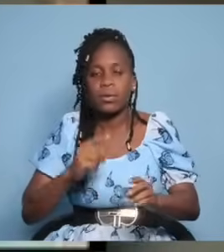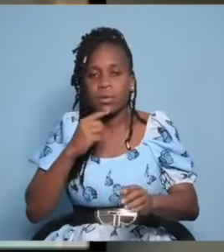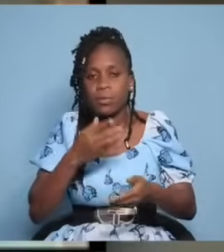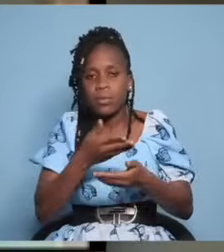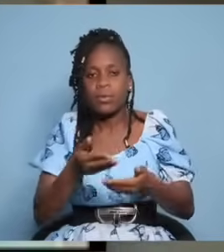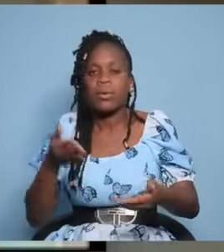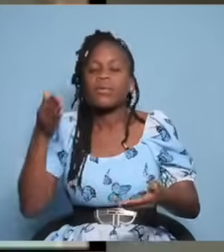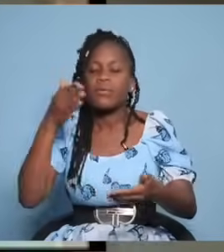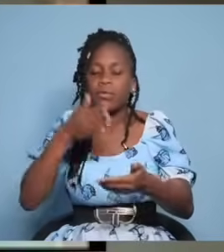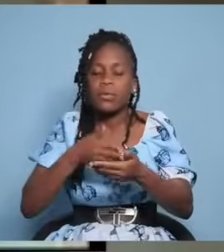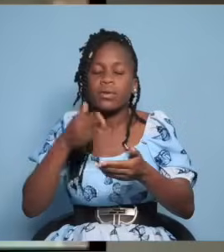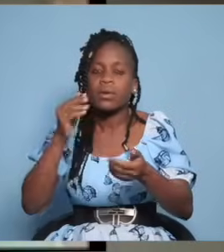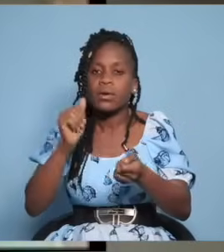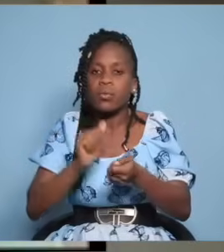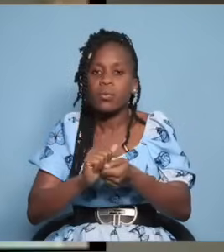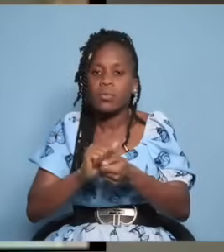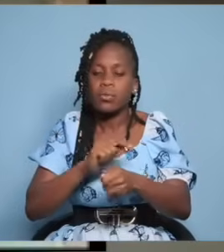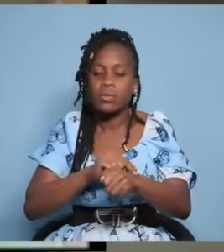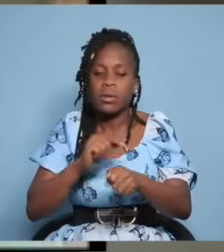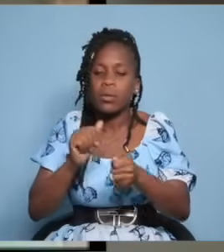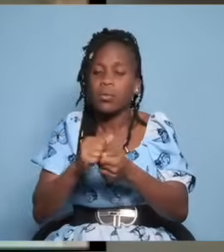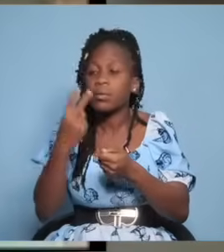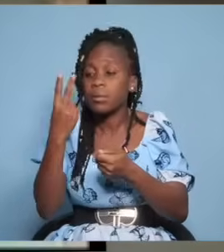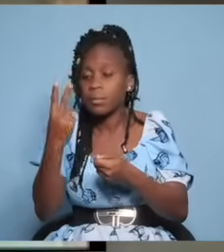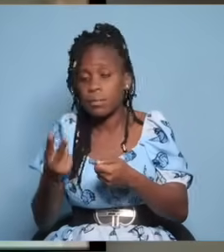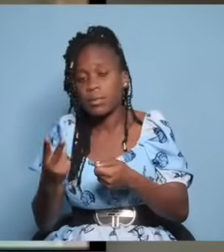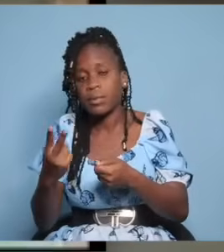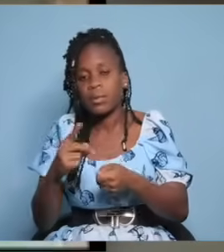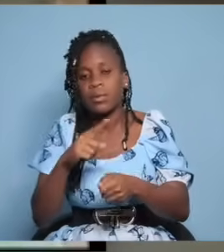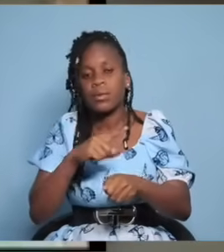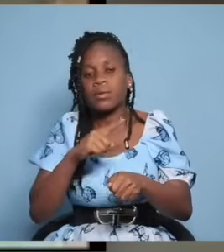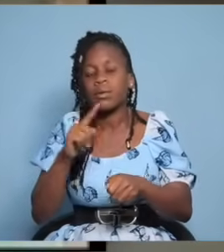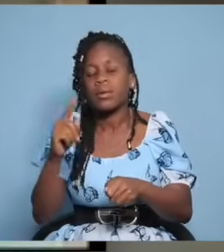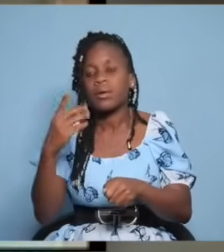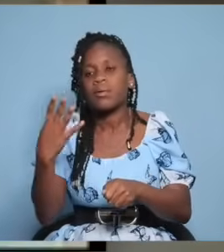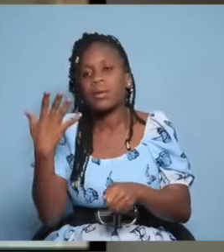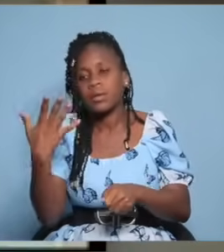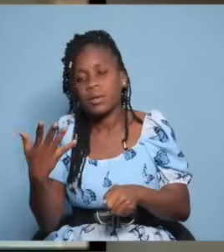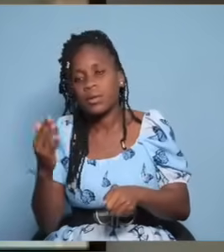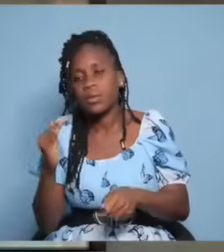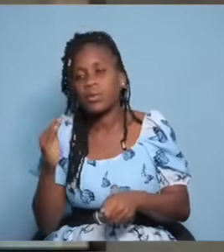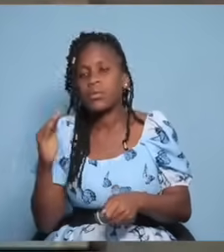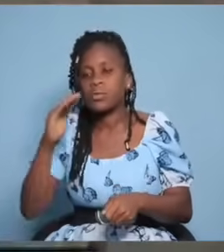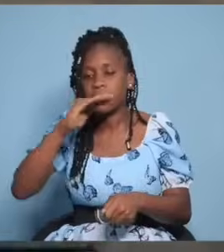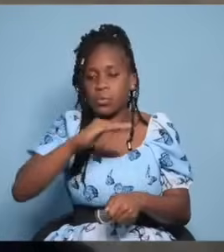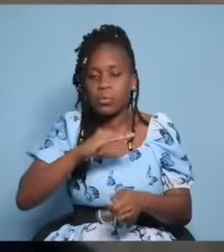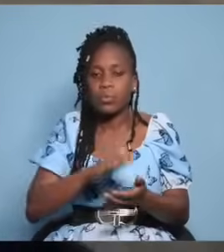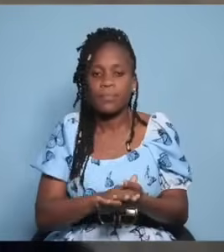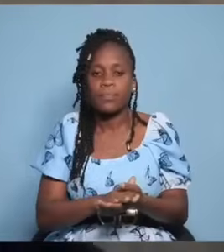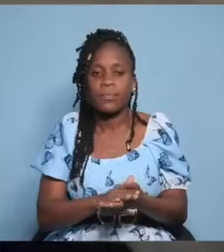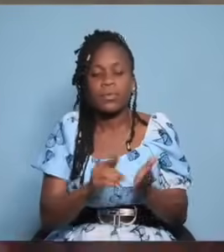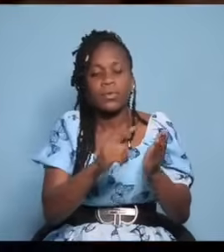saa 12 na dakika 45 jioni ya tarehe 30